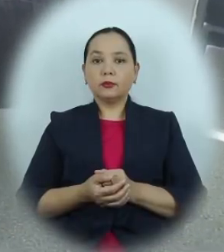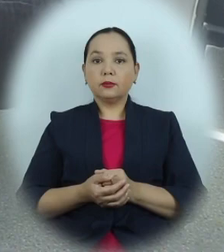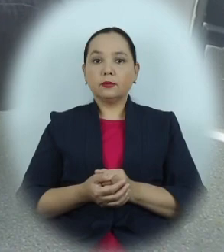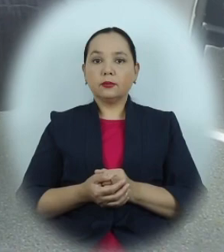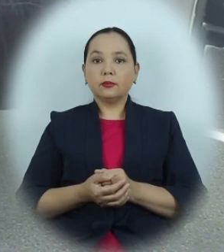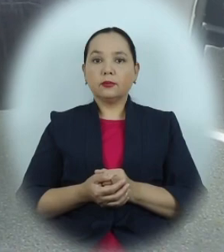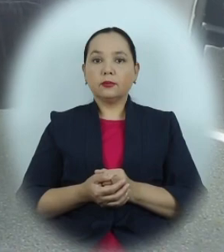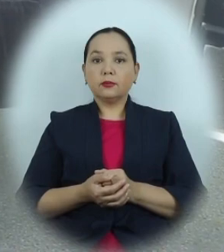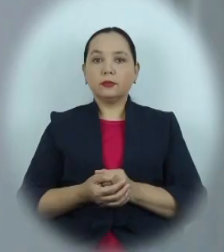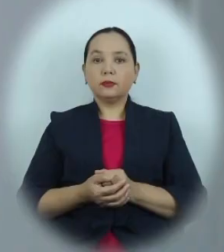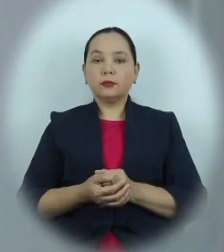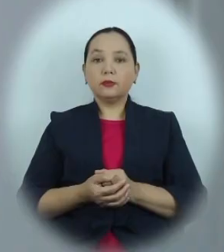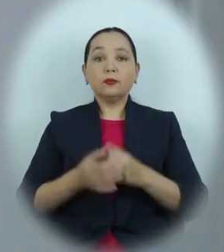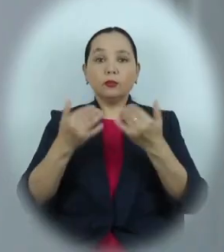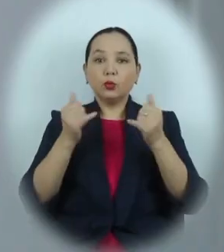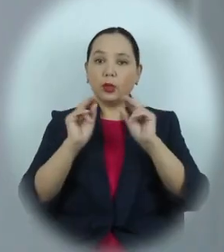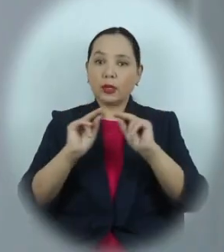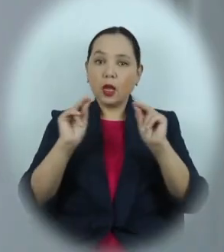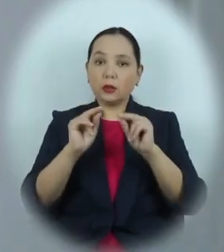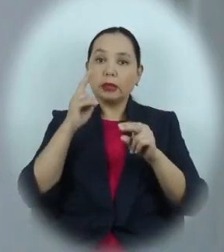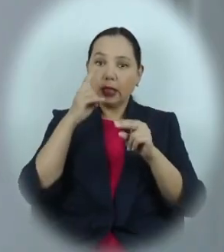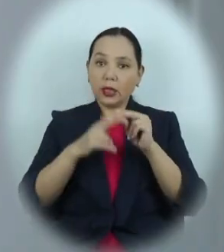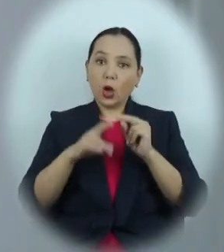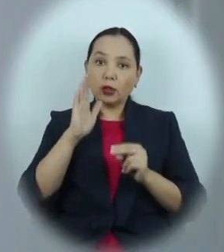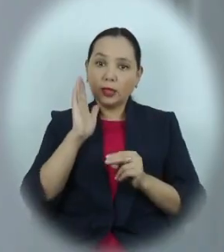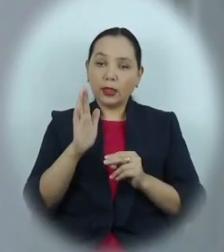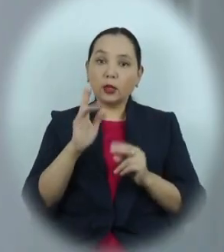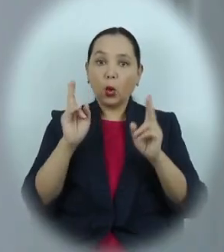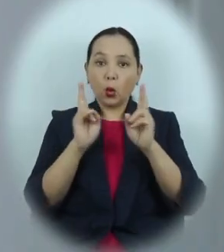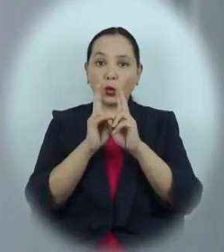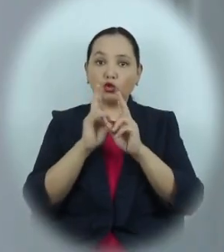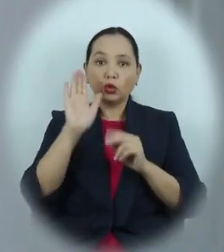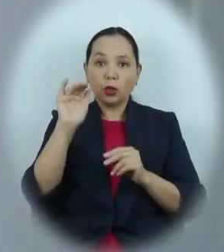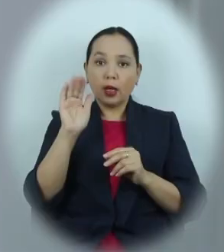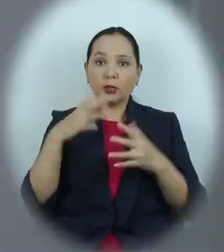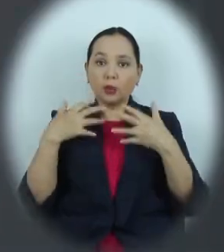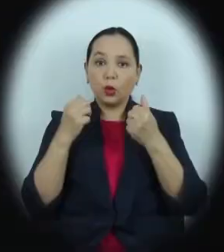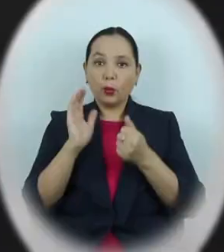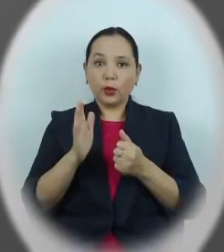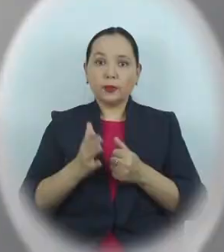Darsimiz o'z nihoyasiga yetdi. Ko'rishguncha sog' bo'ling.